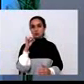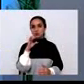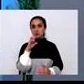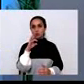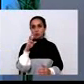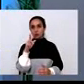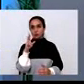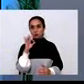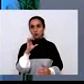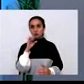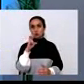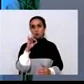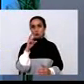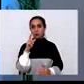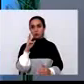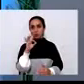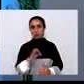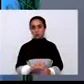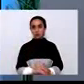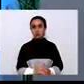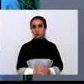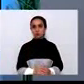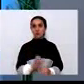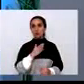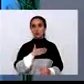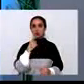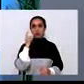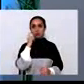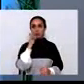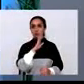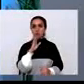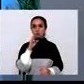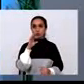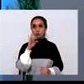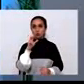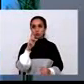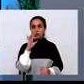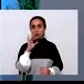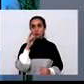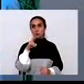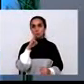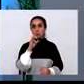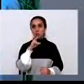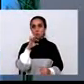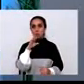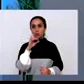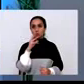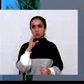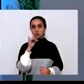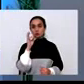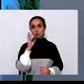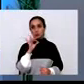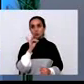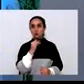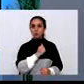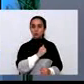сколько. Это самые трудные союзы. Я надеялся не только на пощаду, но и на помощь. И